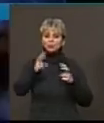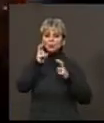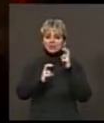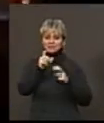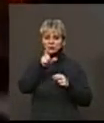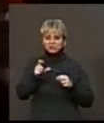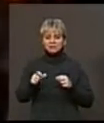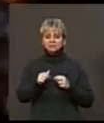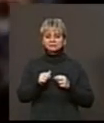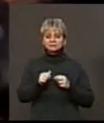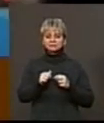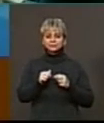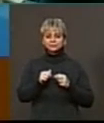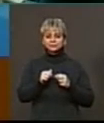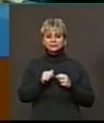производства.